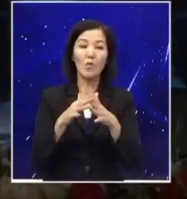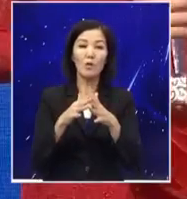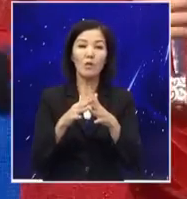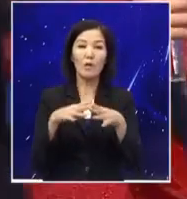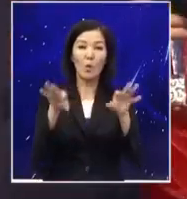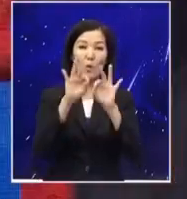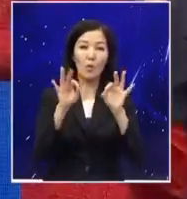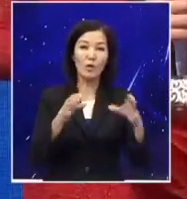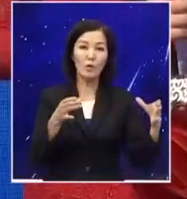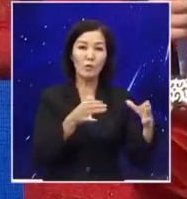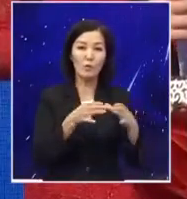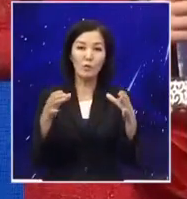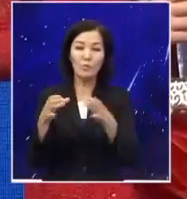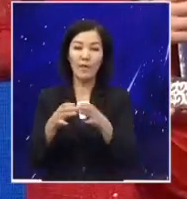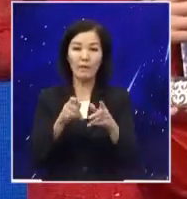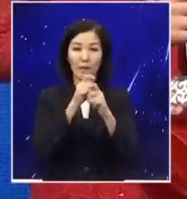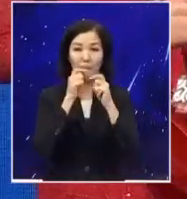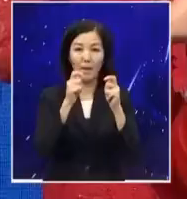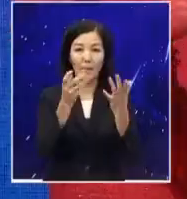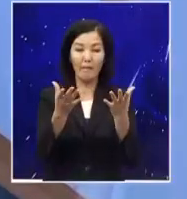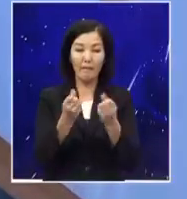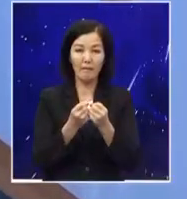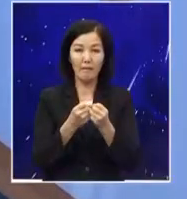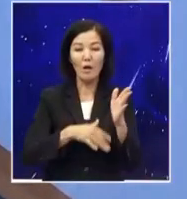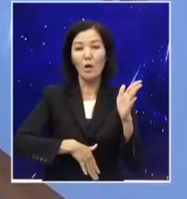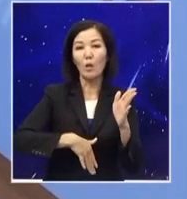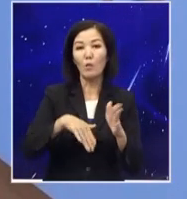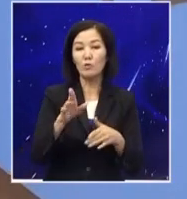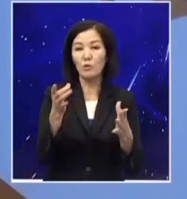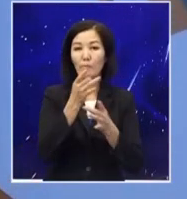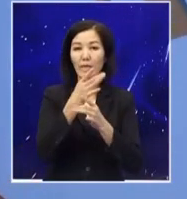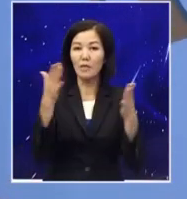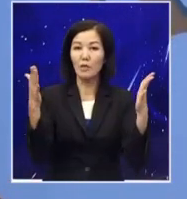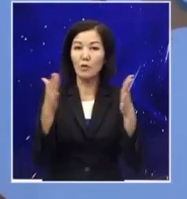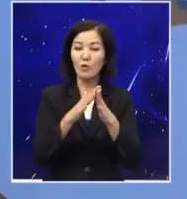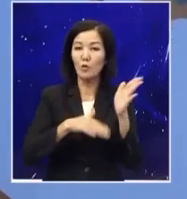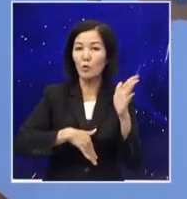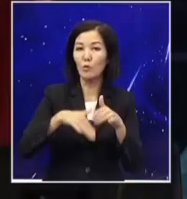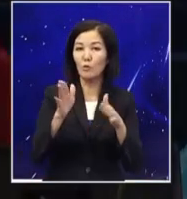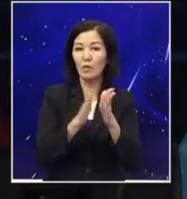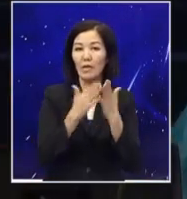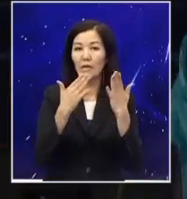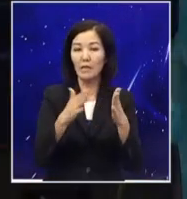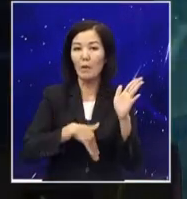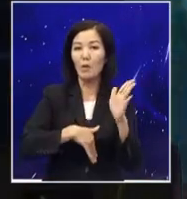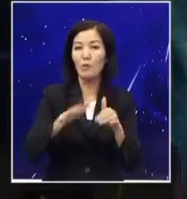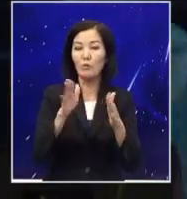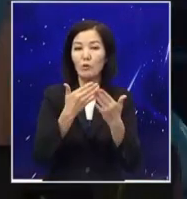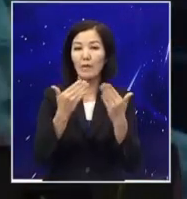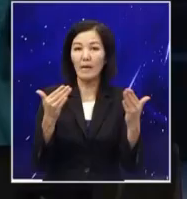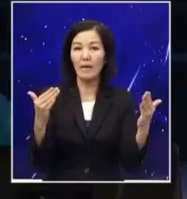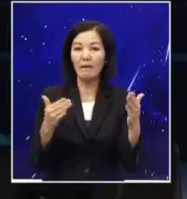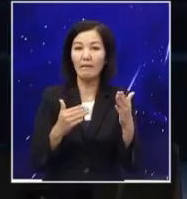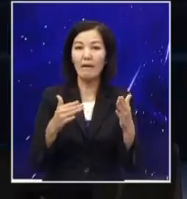ұжымдары да бір-бір марапат алып марқайып қайтты. Оларға үздік мәдениет үйі, үздік кітапхана, үздік музей, үздік халық